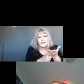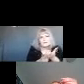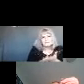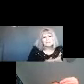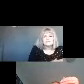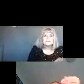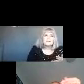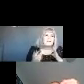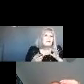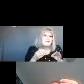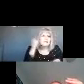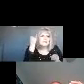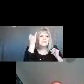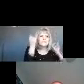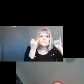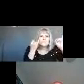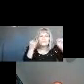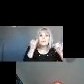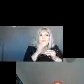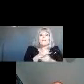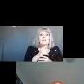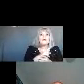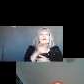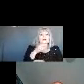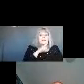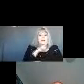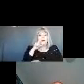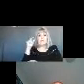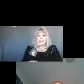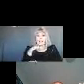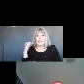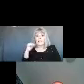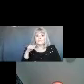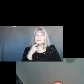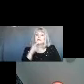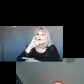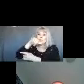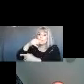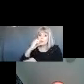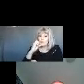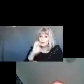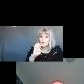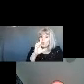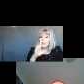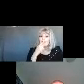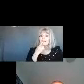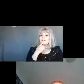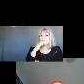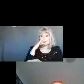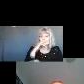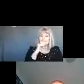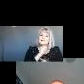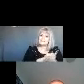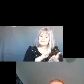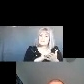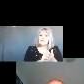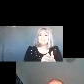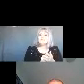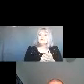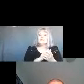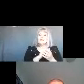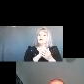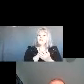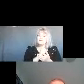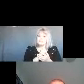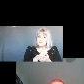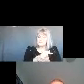nog, voor dit het ons gesê, die Joel, die profeet, het geskryf oor wat julle